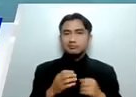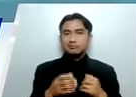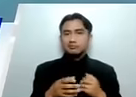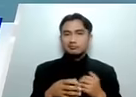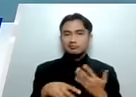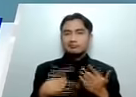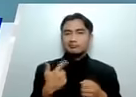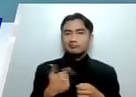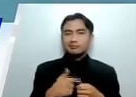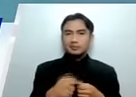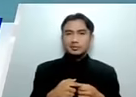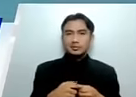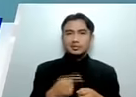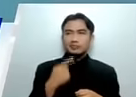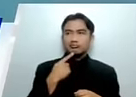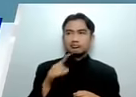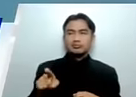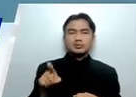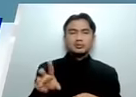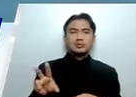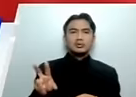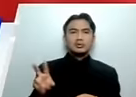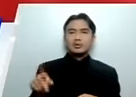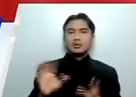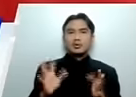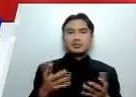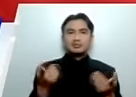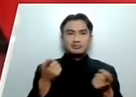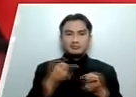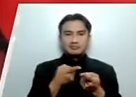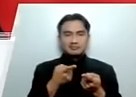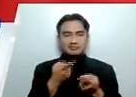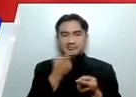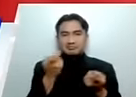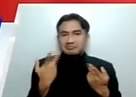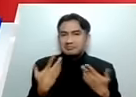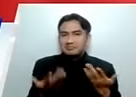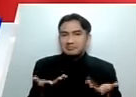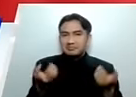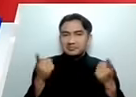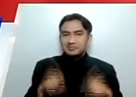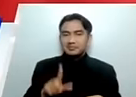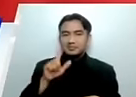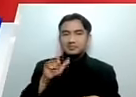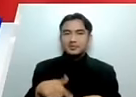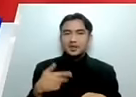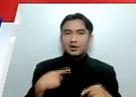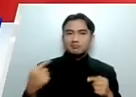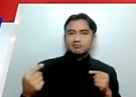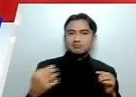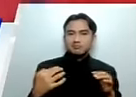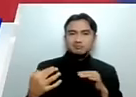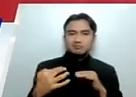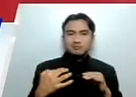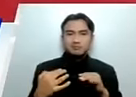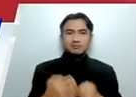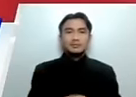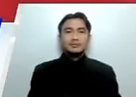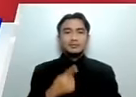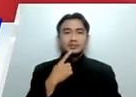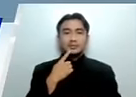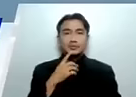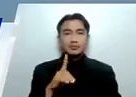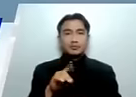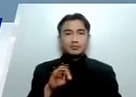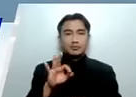huwag itong gawin dahil maaari itong mauwi sa gulo. Sa bagong pahayag naman ng Chinese Ministry of Foreign Affairs, dapat